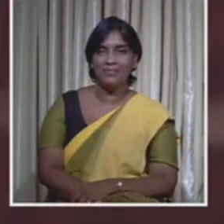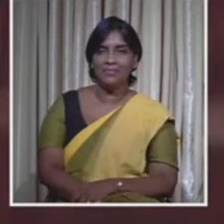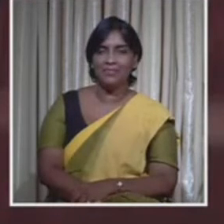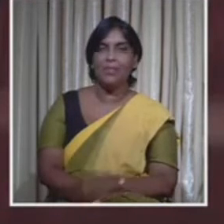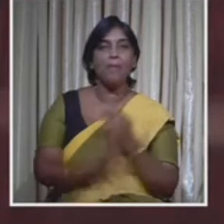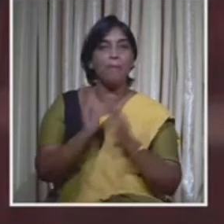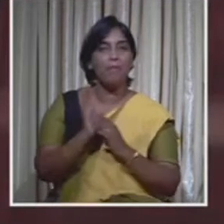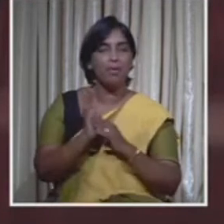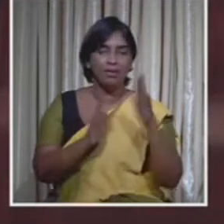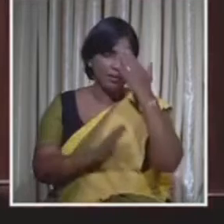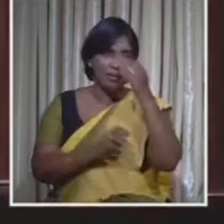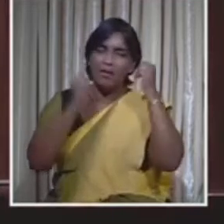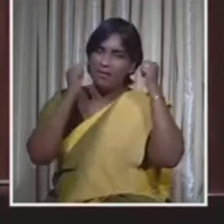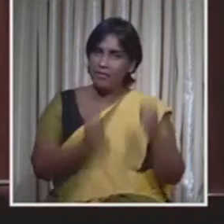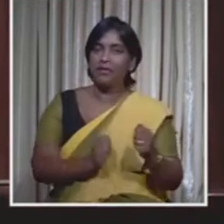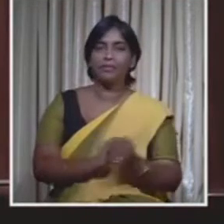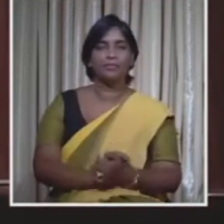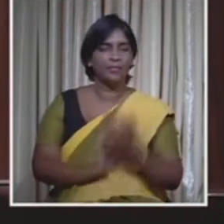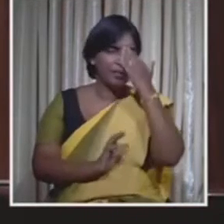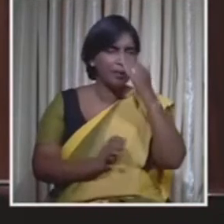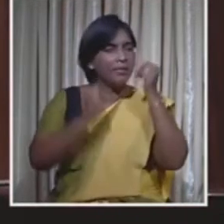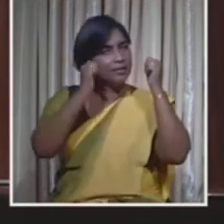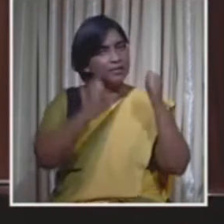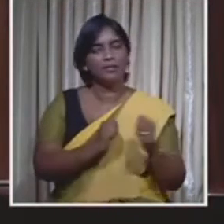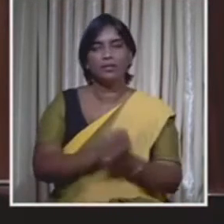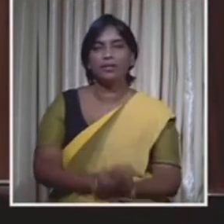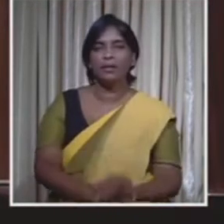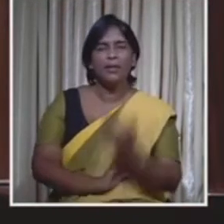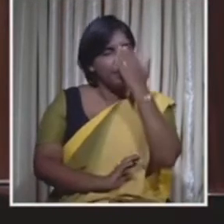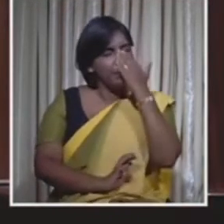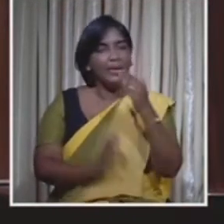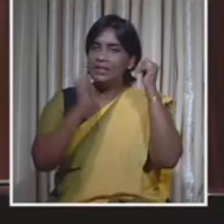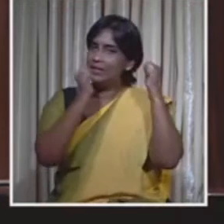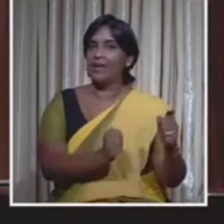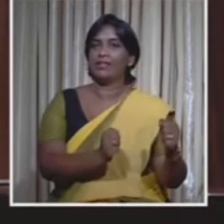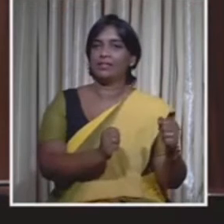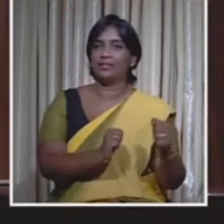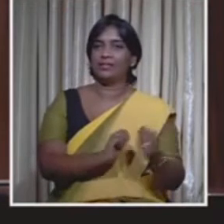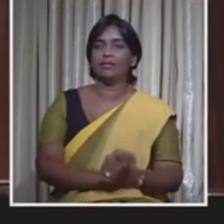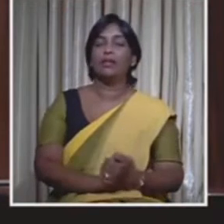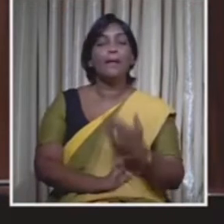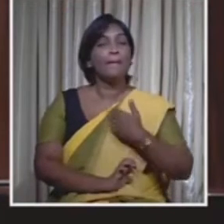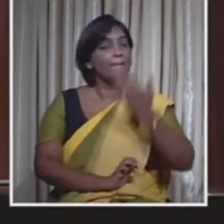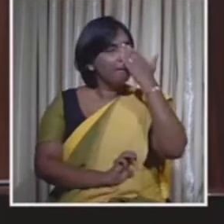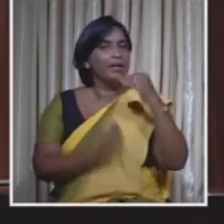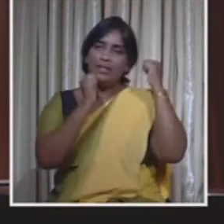අනුෂ මන්ත්‍රීතුමා කරුණාකරලා වාඩි වෙන්න කරුණාකරලා වාඩි වෙන්න කරුණාකරලා වාඩි වෙන්න කරුණාකරලා වාඩි